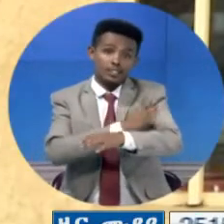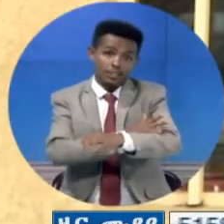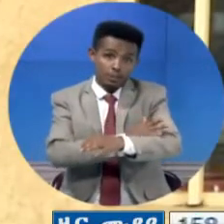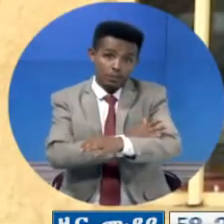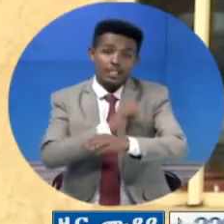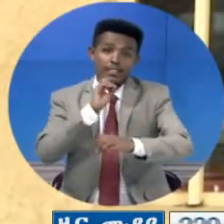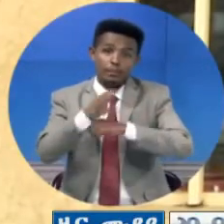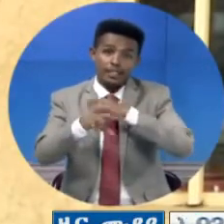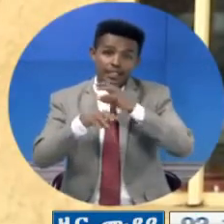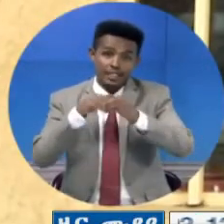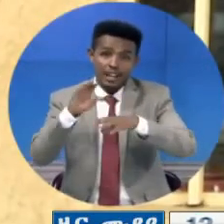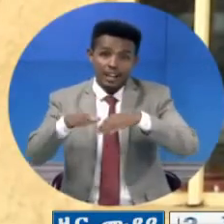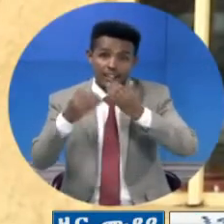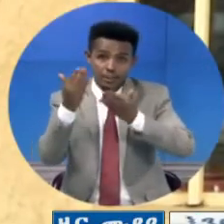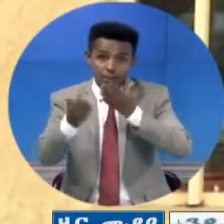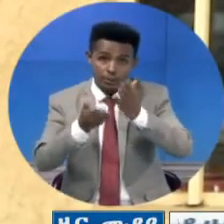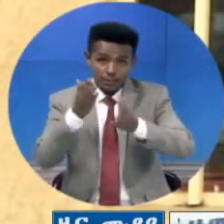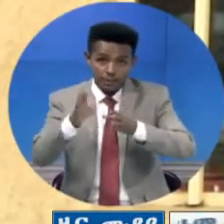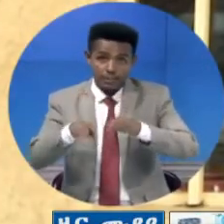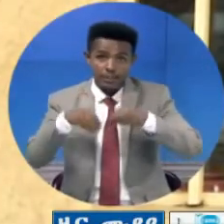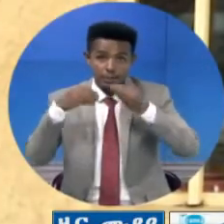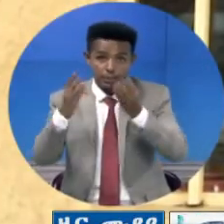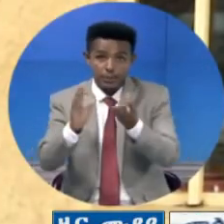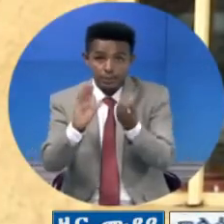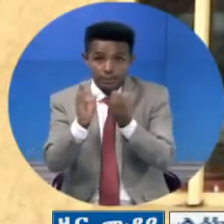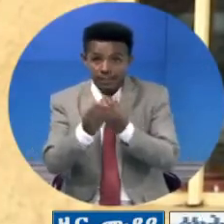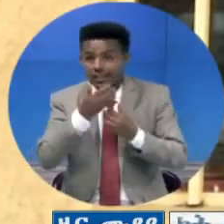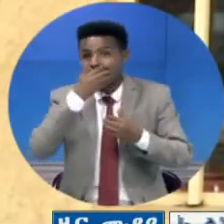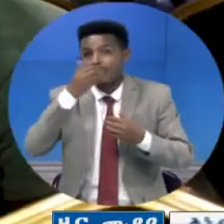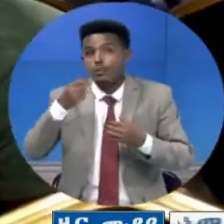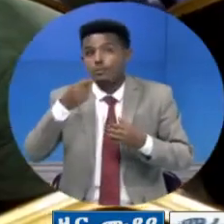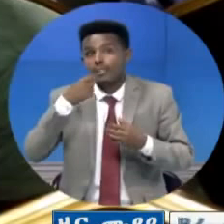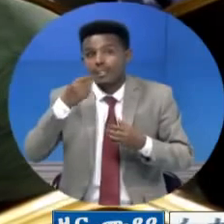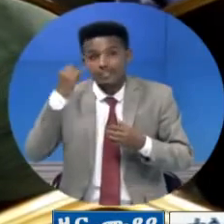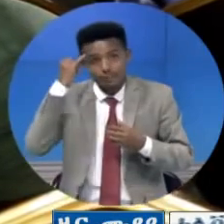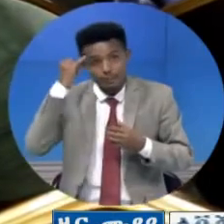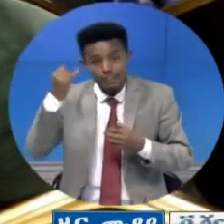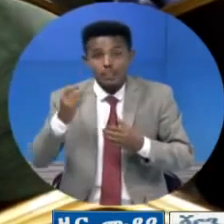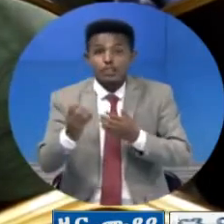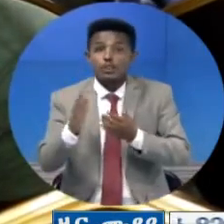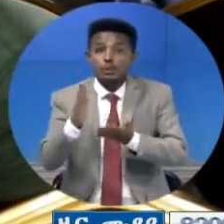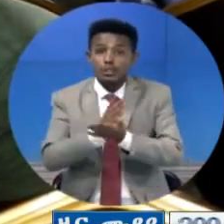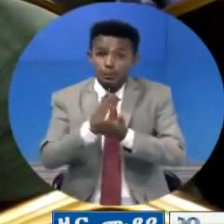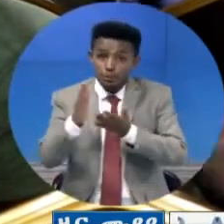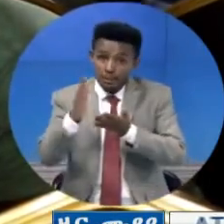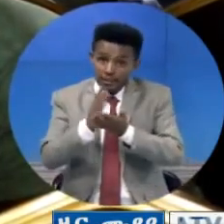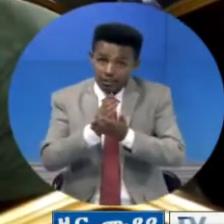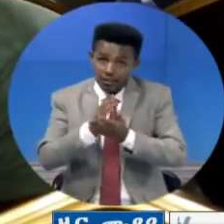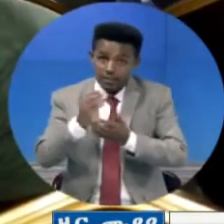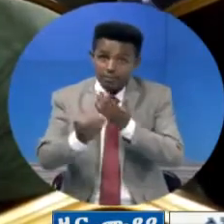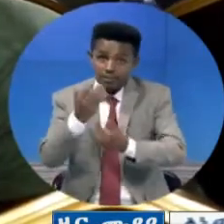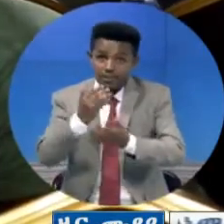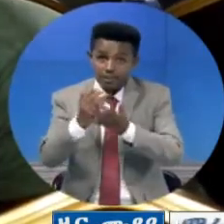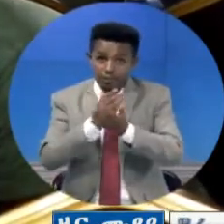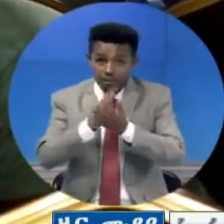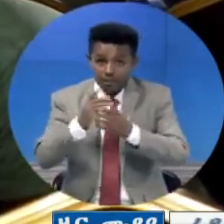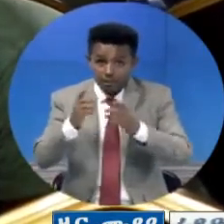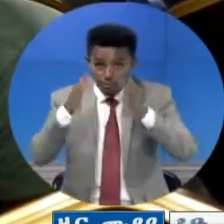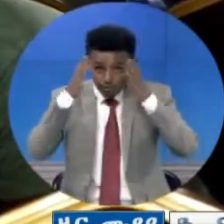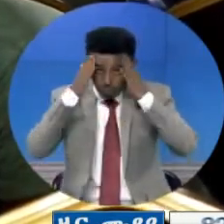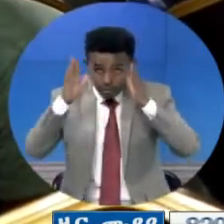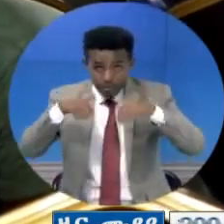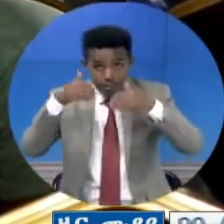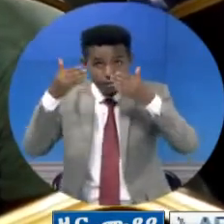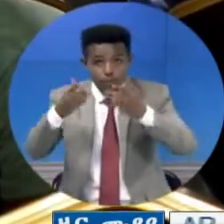የምክር አገልግሎት በአግባቡ የሚሰጡበት ሁኔታ ቢኖር የተሻለ ነው ብዬ አስባለሁ። የውይይቱ ተሳታፊዎችም ችግሩ ከፍተኛ ትኩረት ተሰጥቶት በቅንጅት